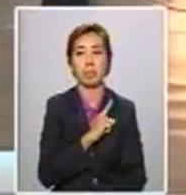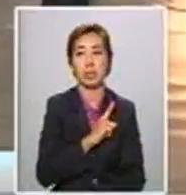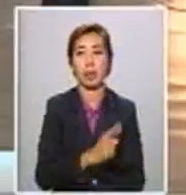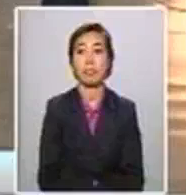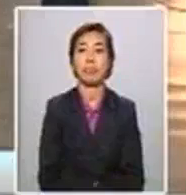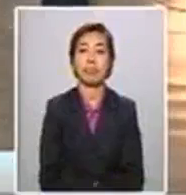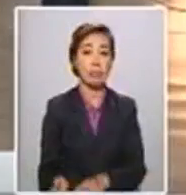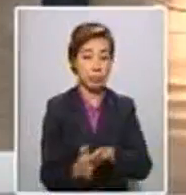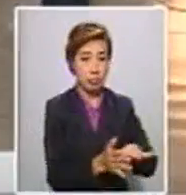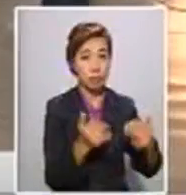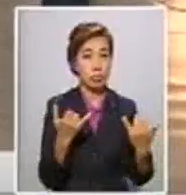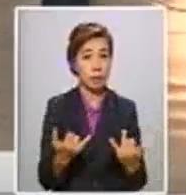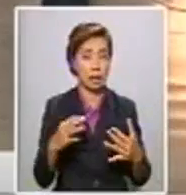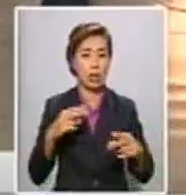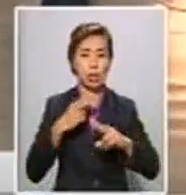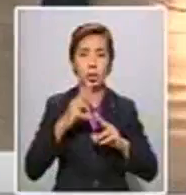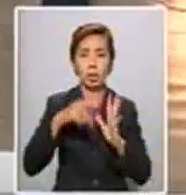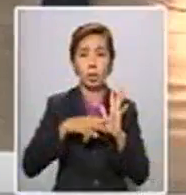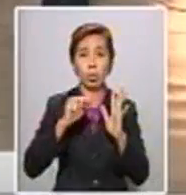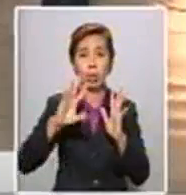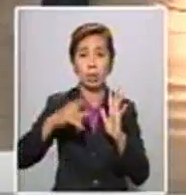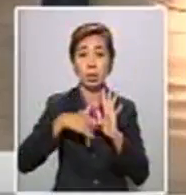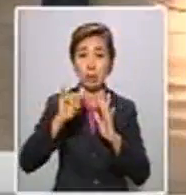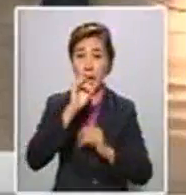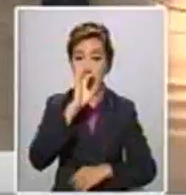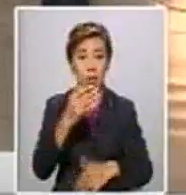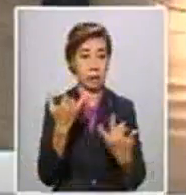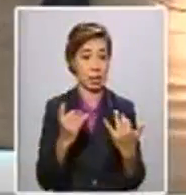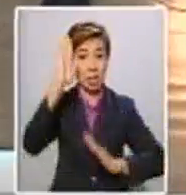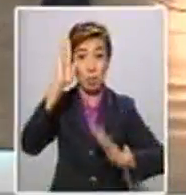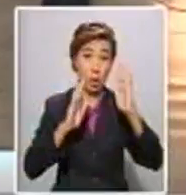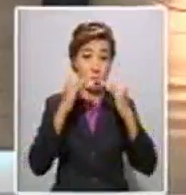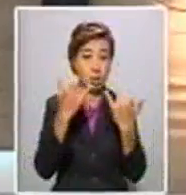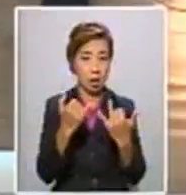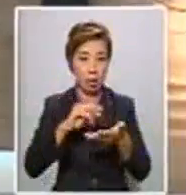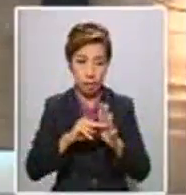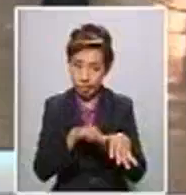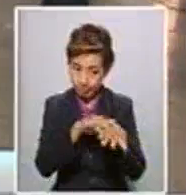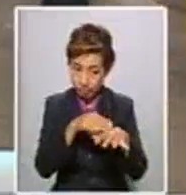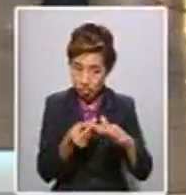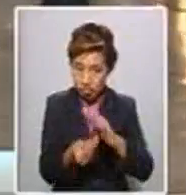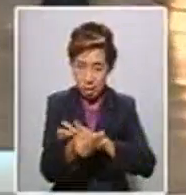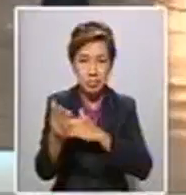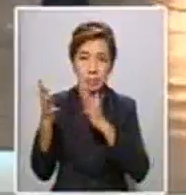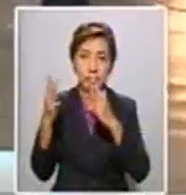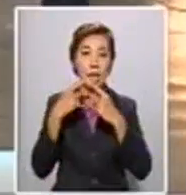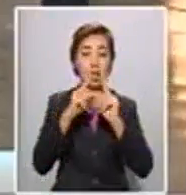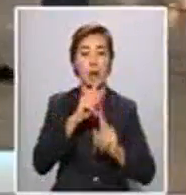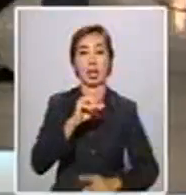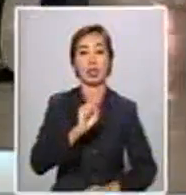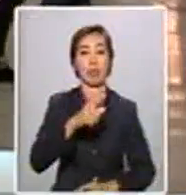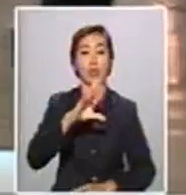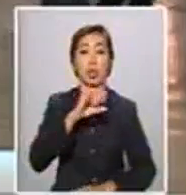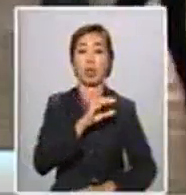ขณะที่ล่าสุดนะครับทางด้านของนายวันชัยได้ออกมายืนยันว่าไม่มีการล็อบบี้นะครับแต่ว่าเรื่องของการที่จะมีสมาชิกสปช.บางคนหรือว่าแ